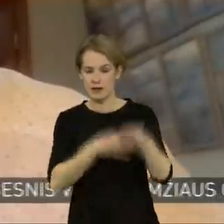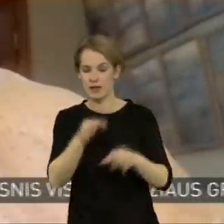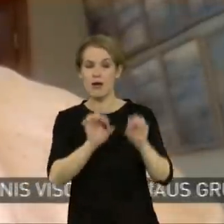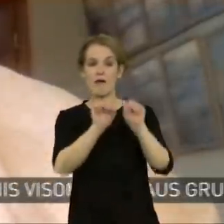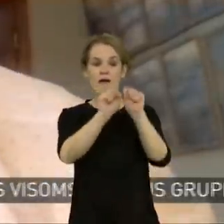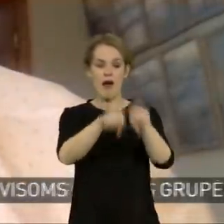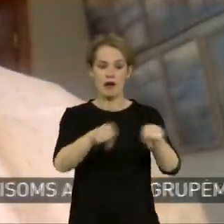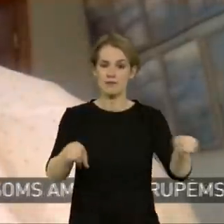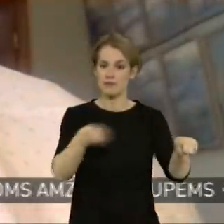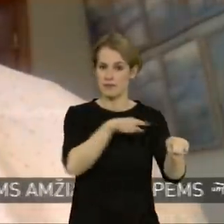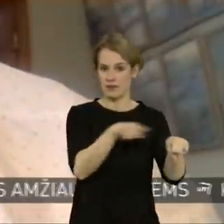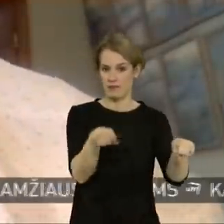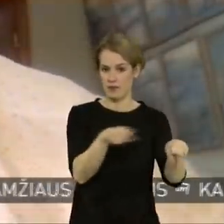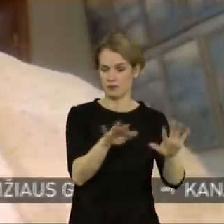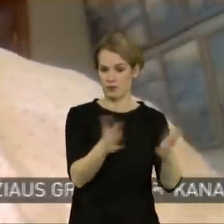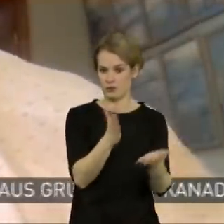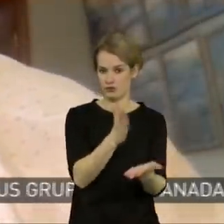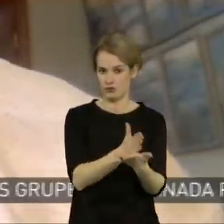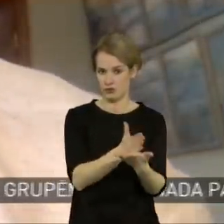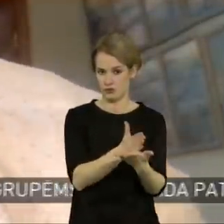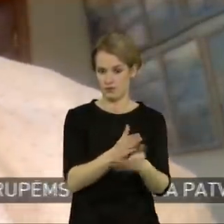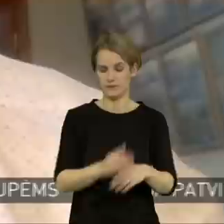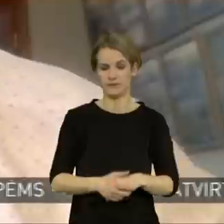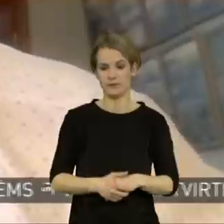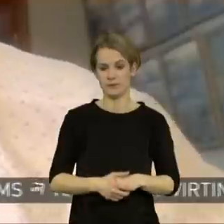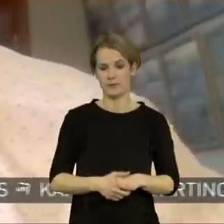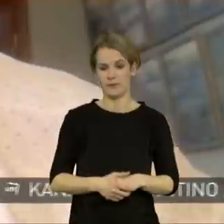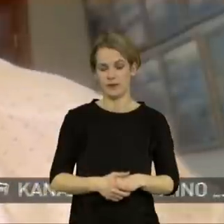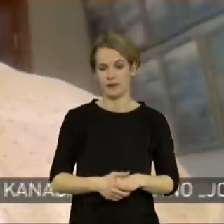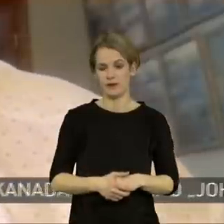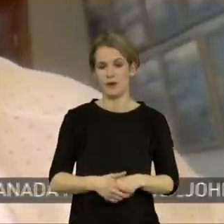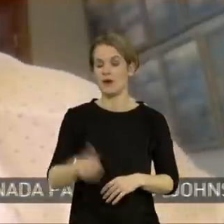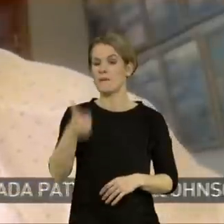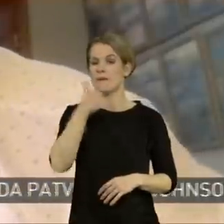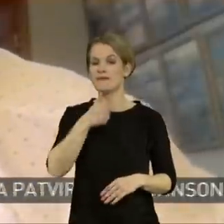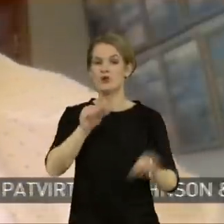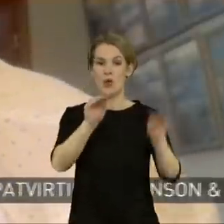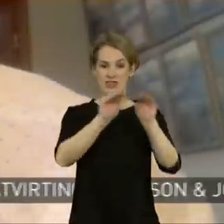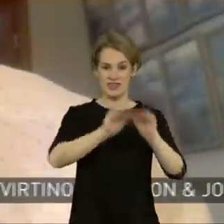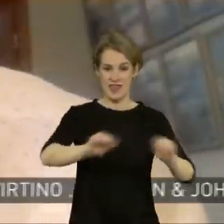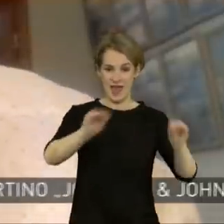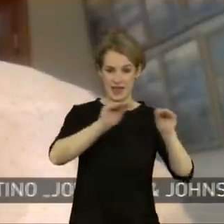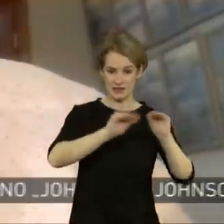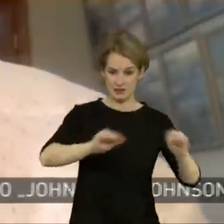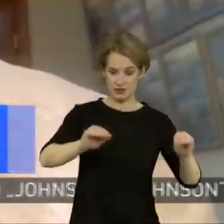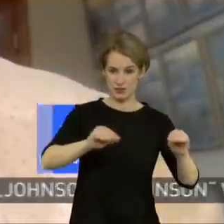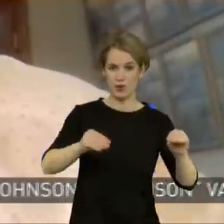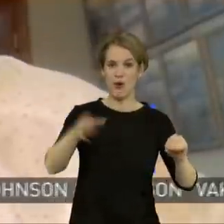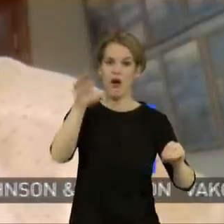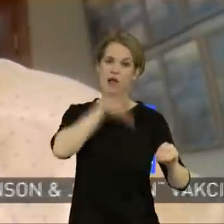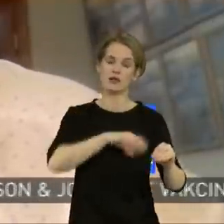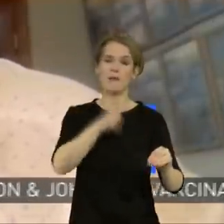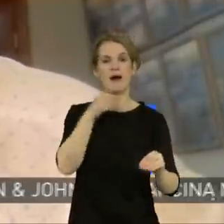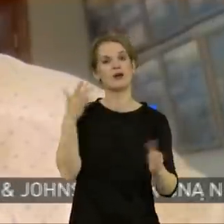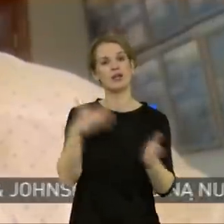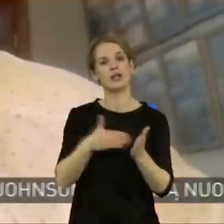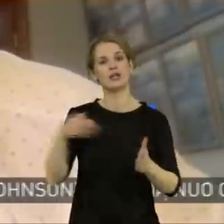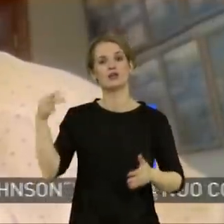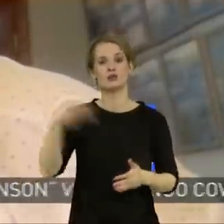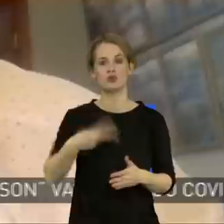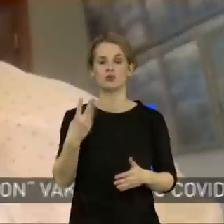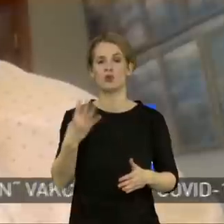sumą skirti. Ir pasakyti, pavyzdžiui, dėstytojų atlyginimai iki 24 metų, tarkime, turi